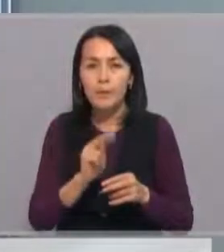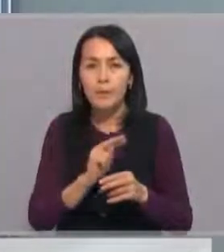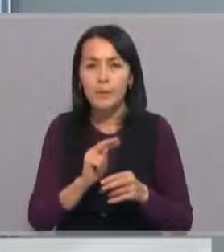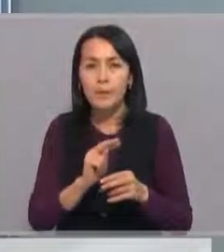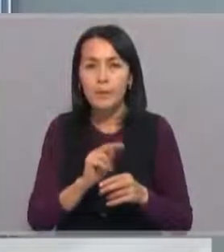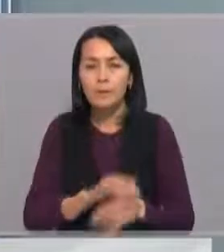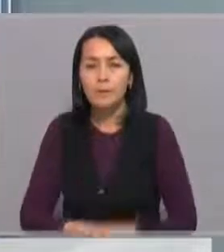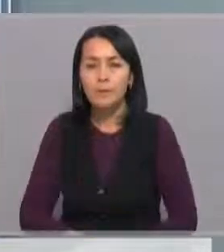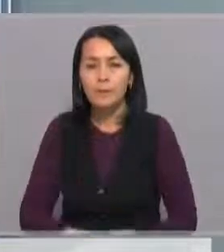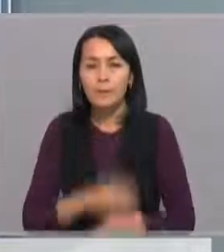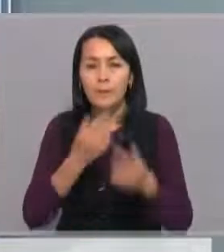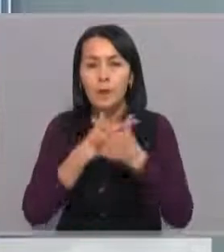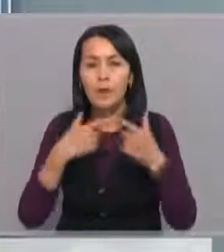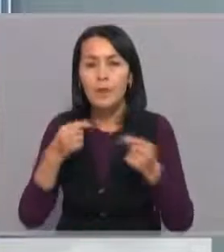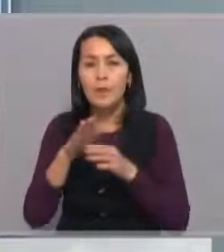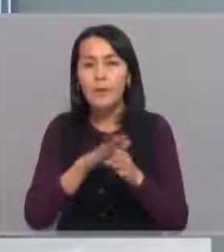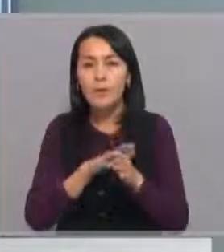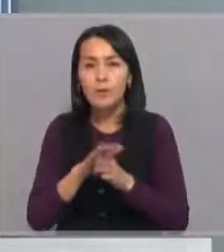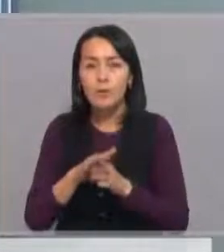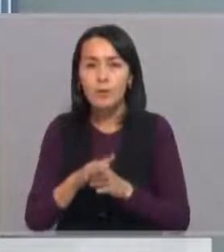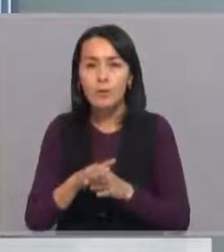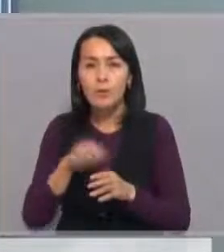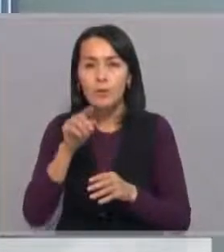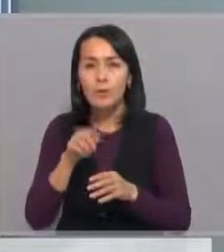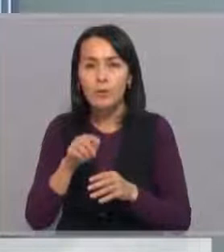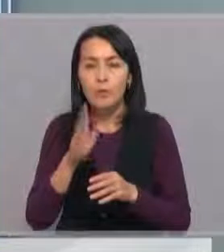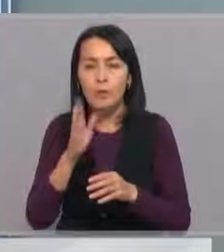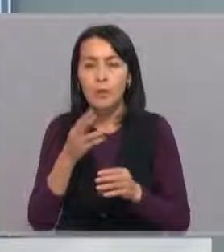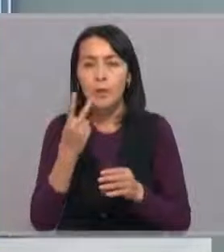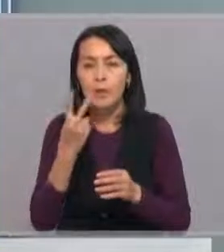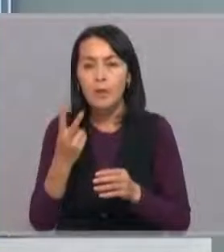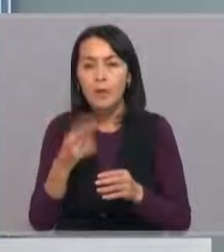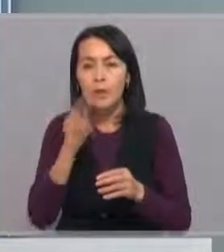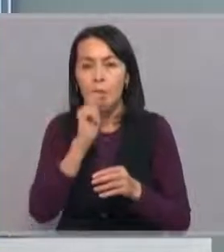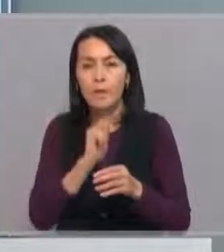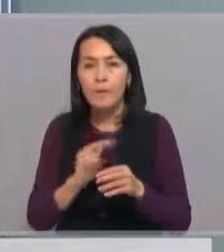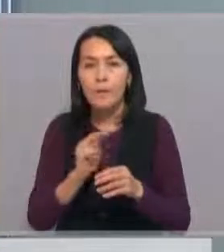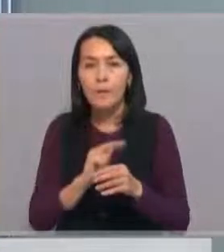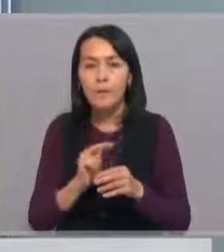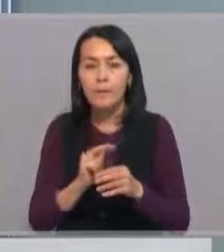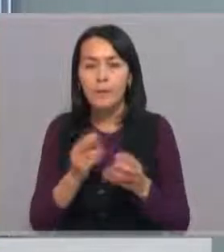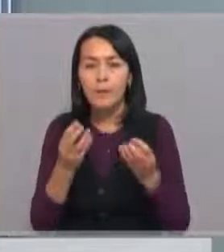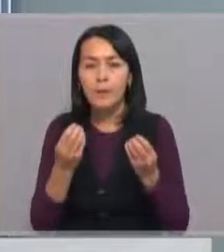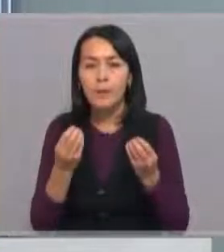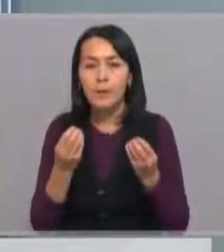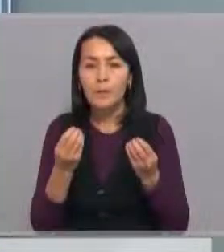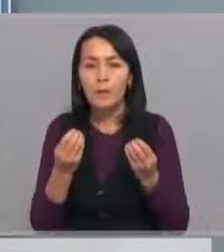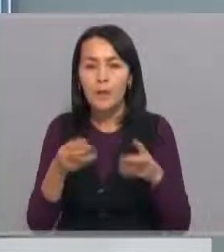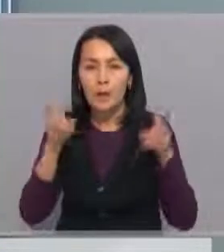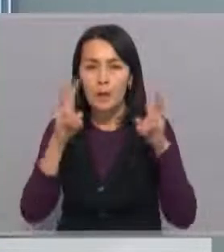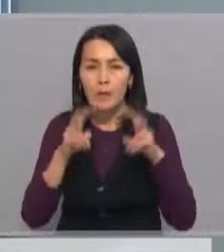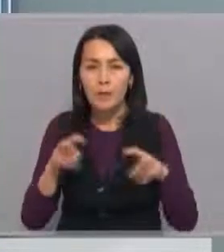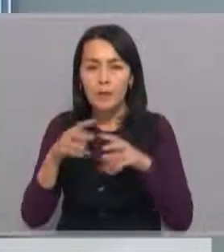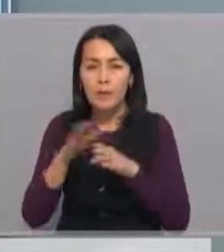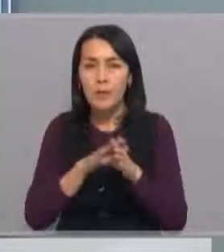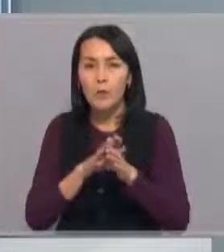профилактикалық жаңа хабарландыру жүргіземіз де, солар жатады. Екіншілік профилактикалық дегеніміз ол тексерістер